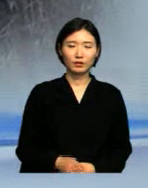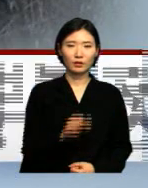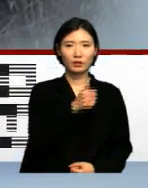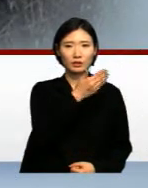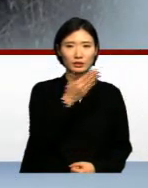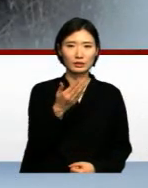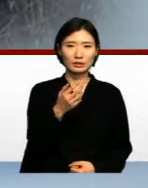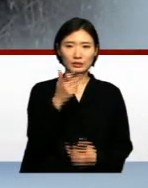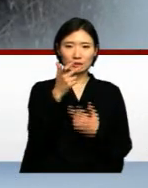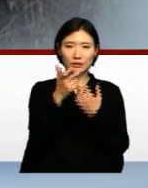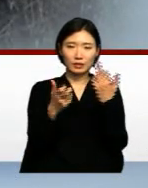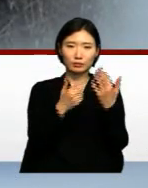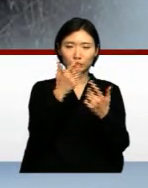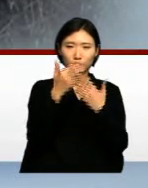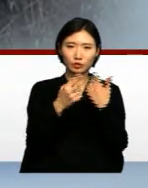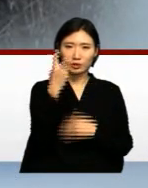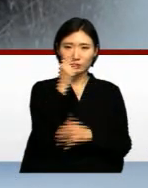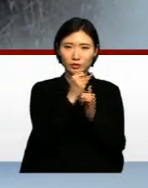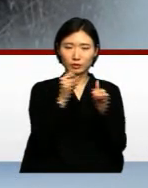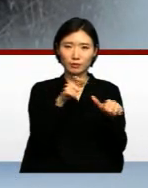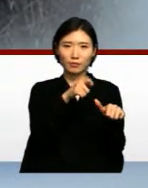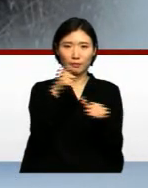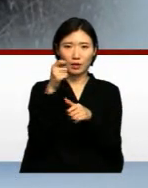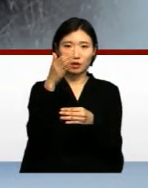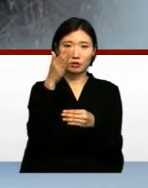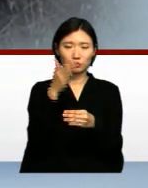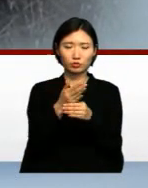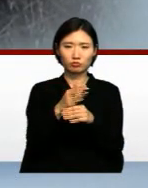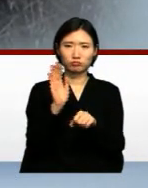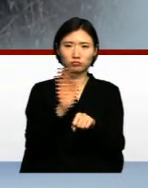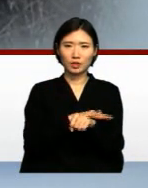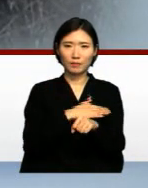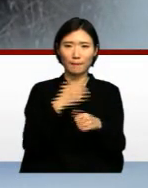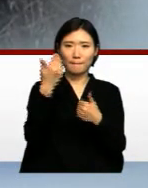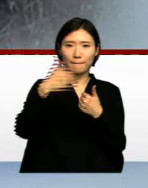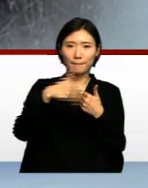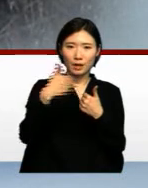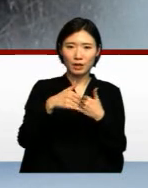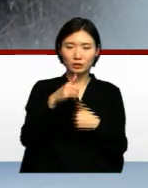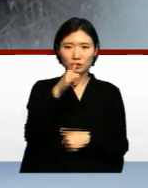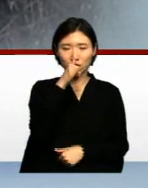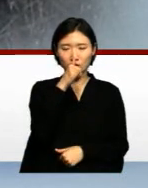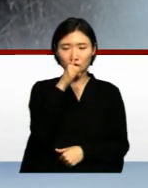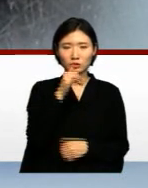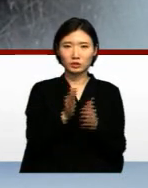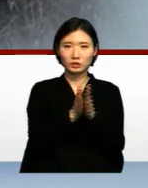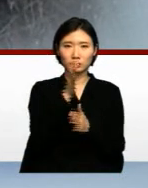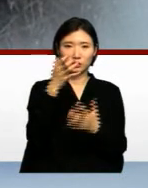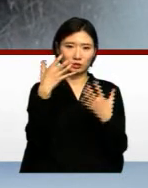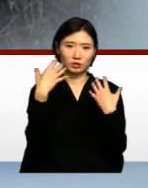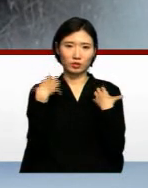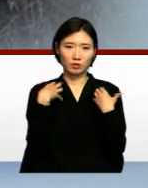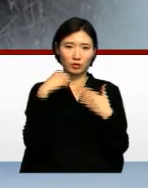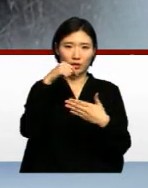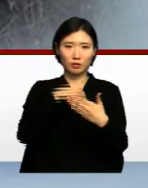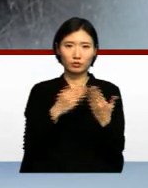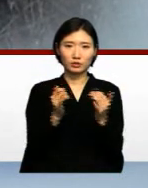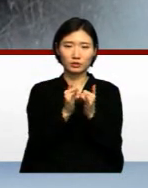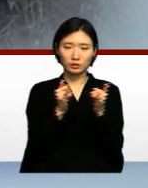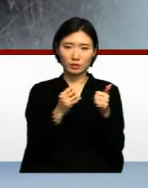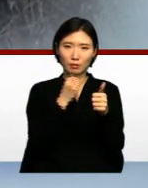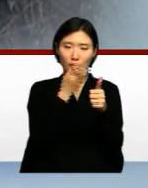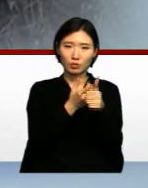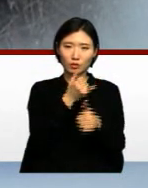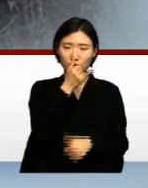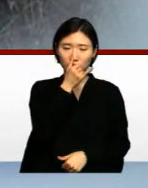하남시가 산불 감시원을 채용하는 과정에서 부정 청탁이 있었다는 시청 내부 직원의 폭로가 나왔습니다. 하남시는